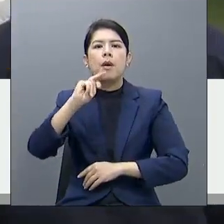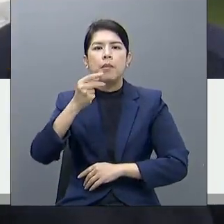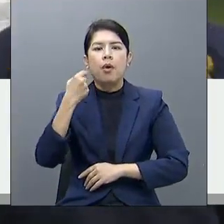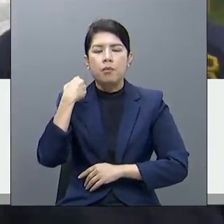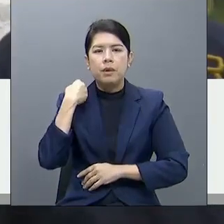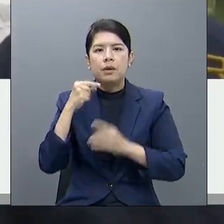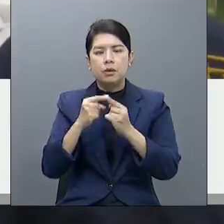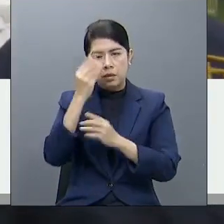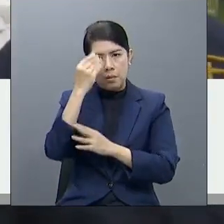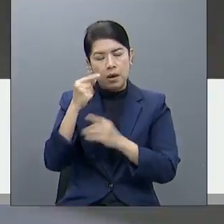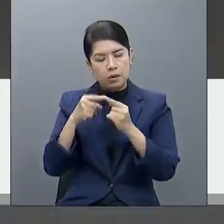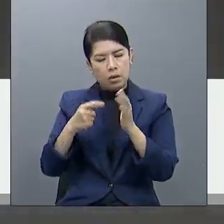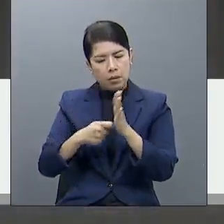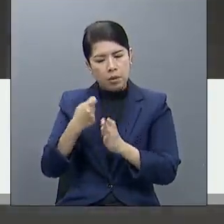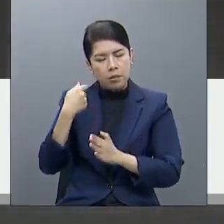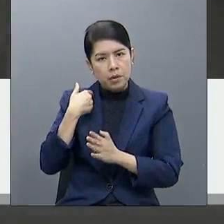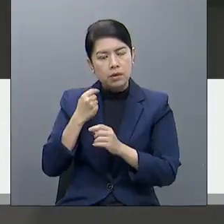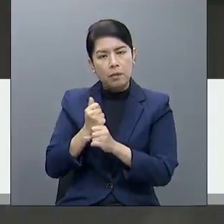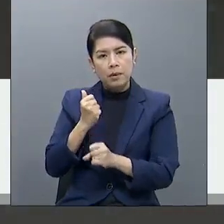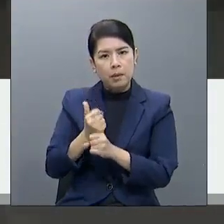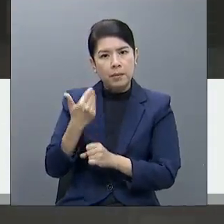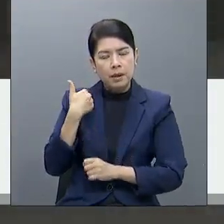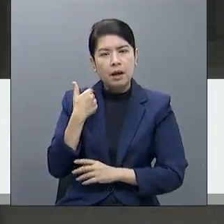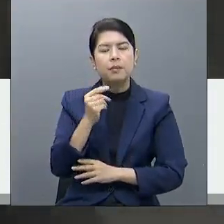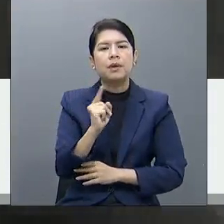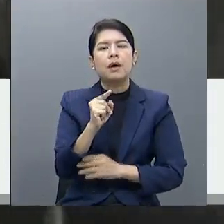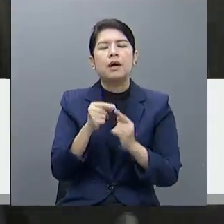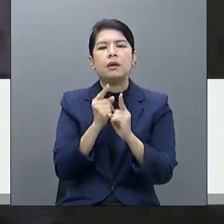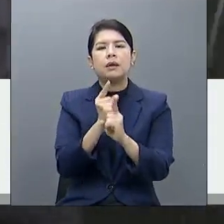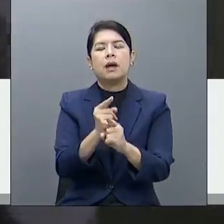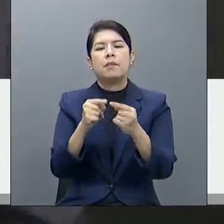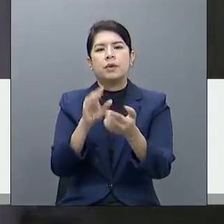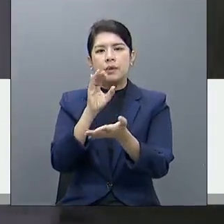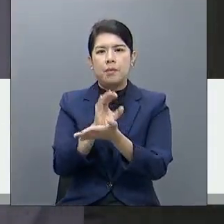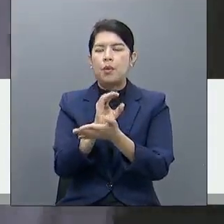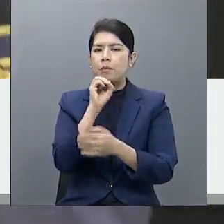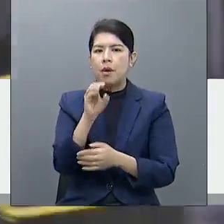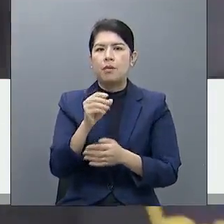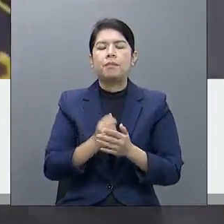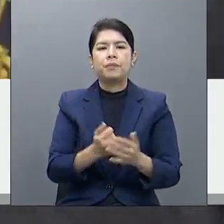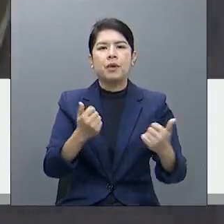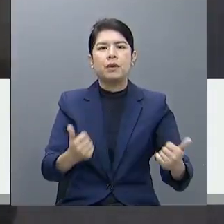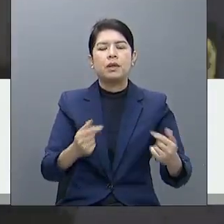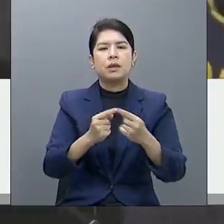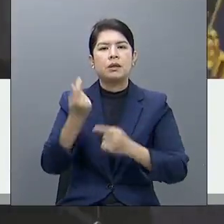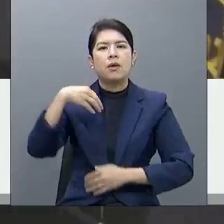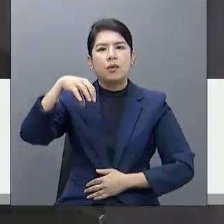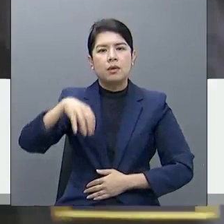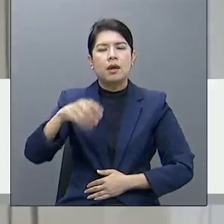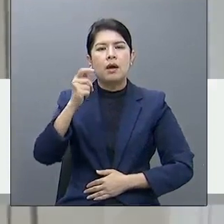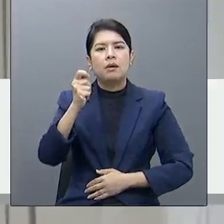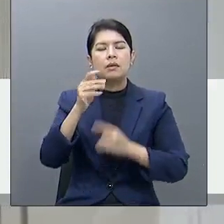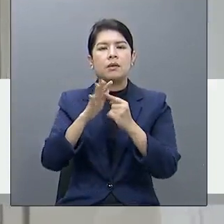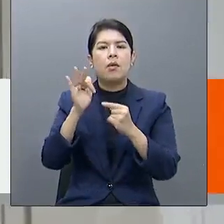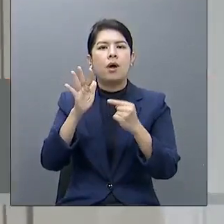มีเหตุที่จะออกหมายค้นตามกฎหมายจริงตามที่เจ้าพนักงานผู้ร้องขอหรือไม่นะคะขณะนี้ศาลอาญาจึงอยู่ระหว่างการตรวจสอบว่า